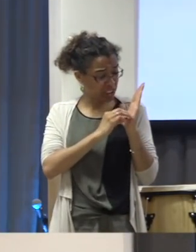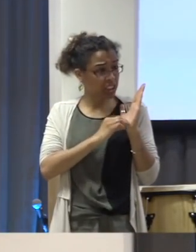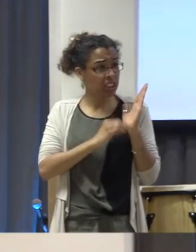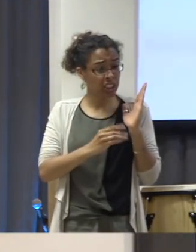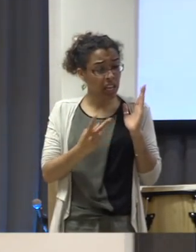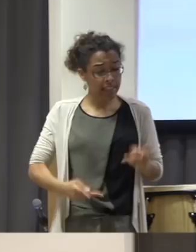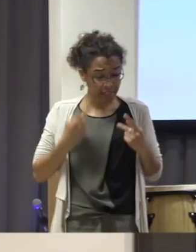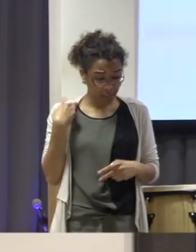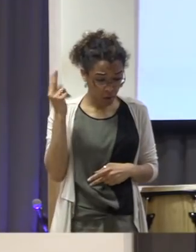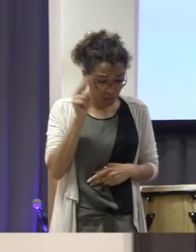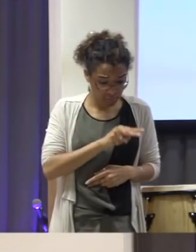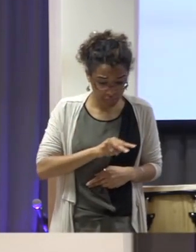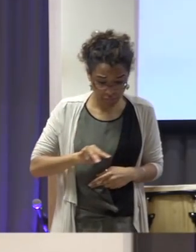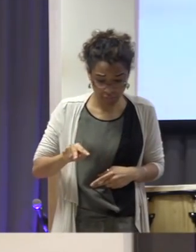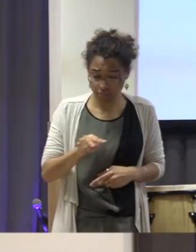yeux.